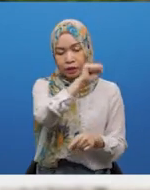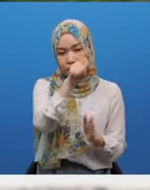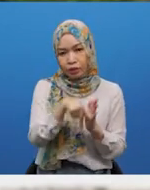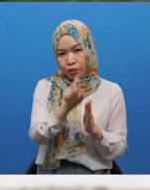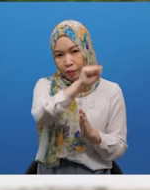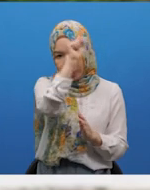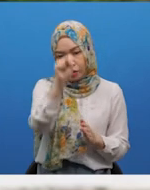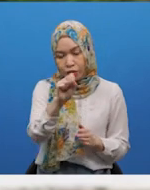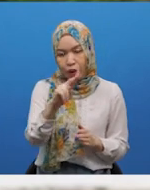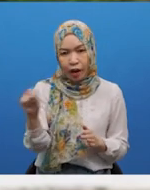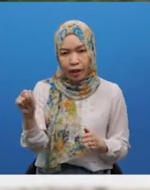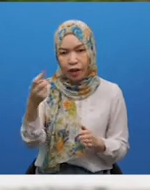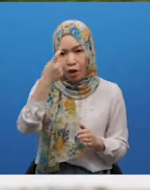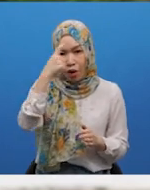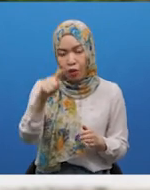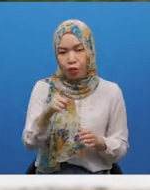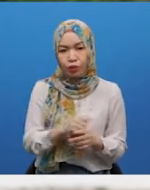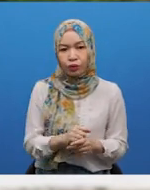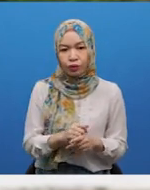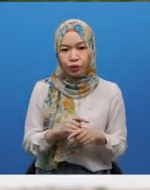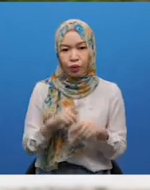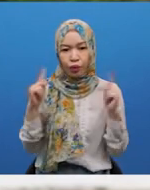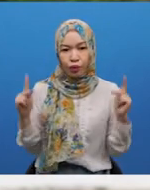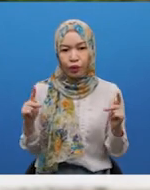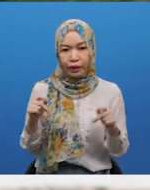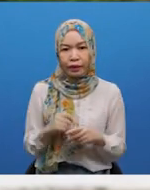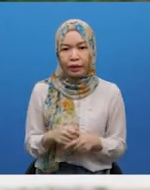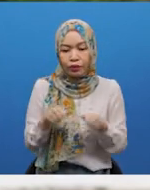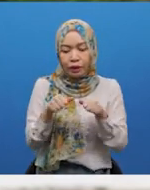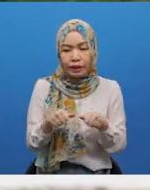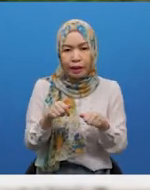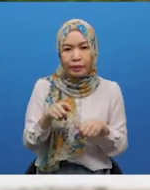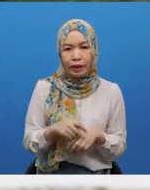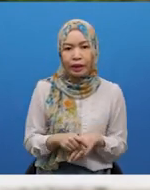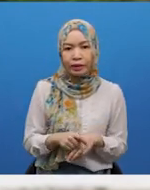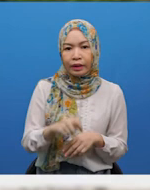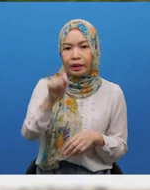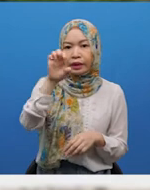untuk memperkukuh dan menghidupkan tema sesebuah karya.